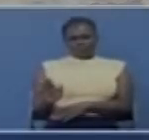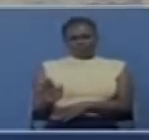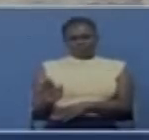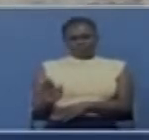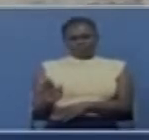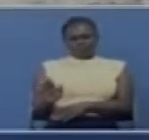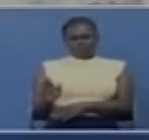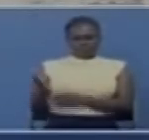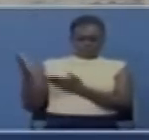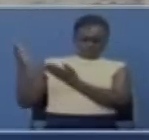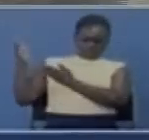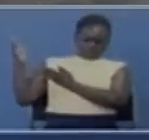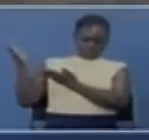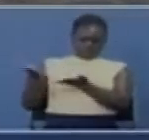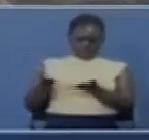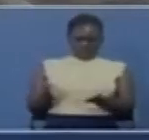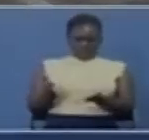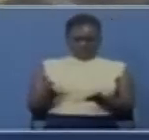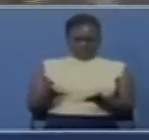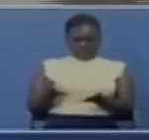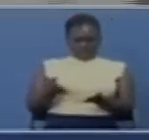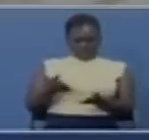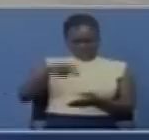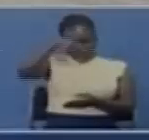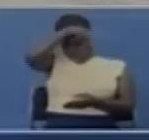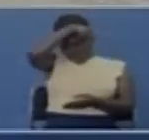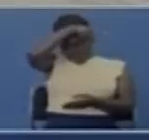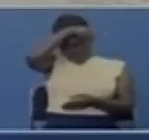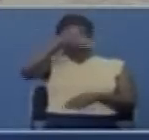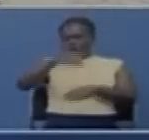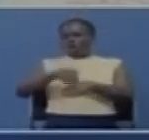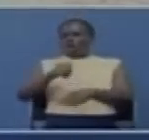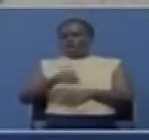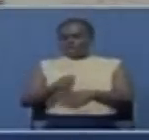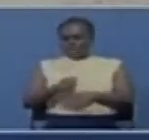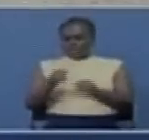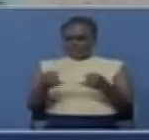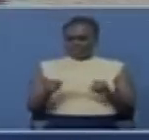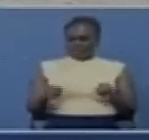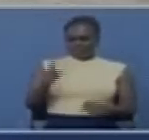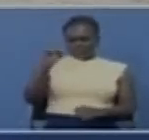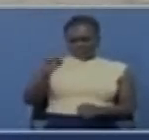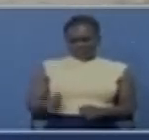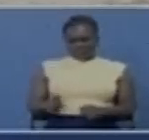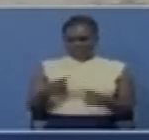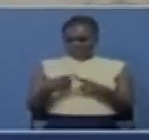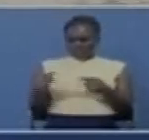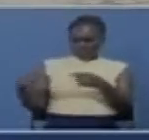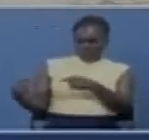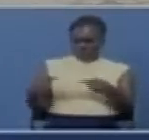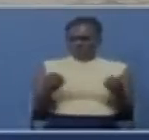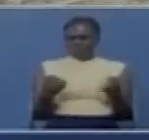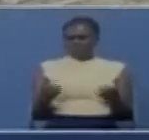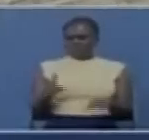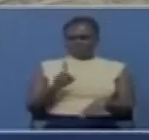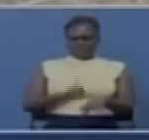Kwa Marina ambaye sasa anasomea shahada ya jinsia, huu ni wito ambao atautekeleza licha ya mkwaruzano wa mara kwa mara,